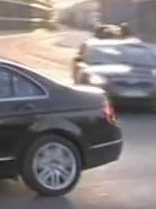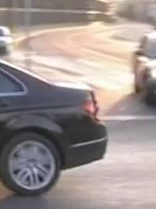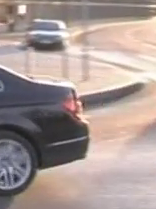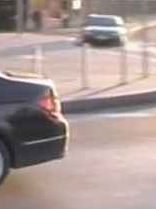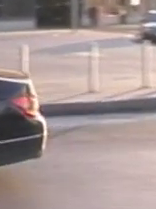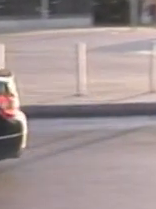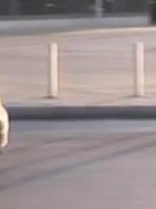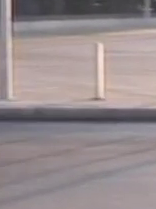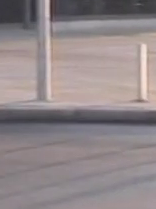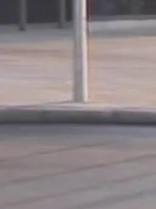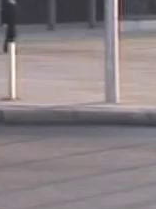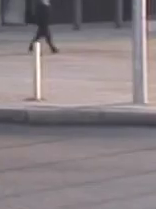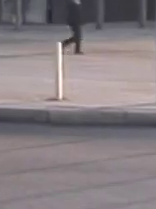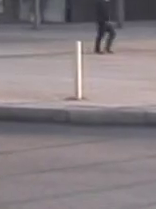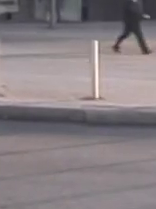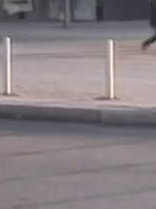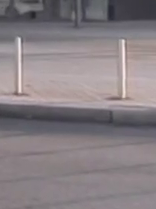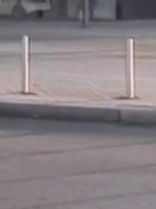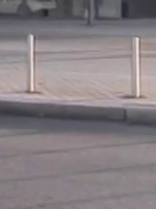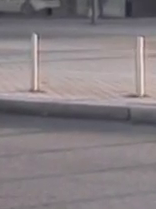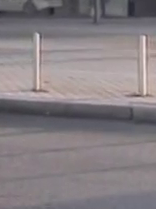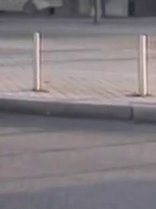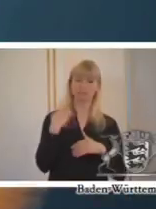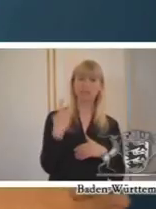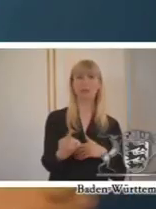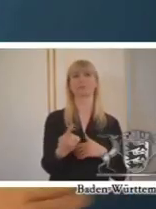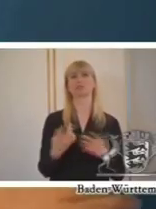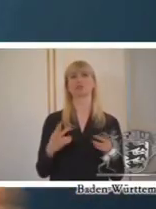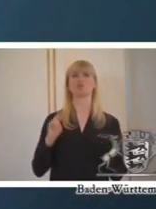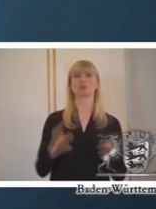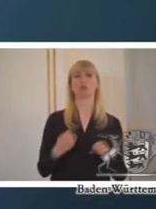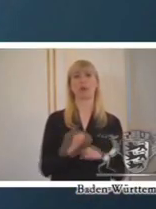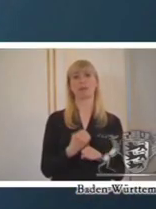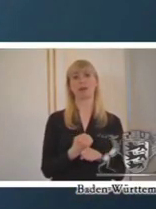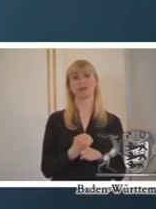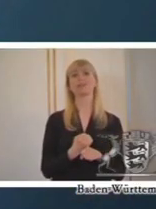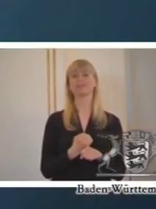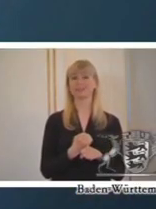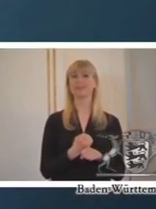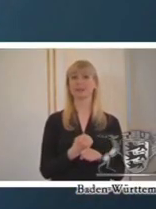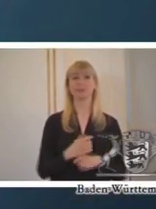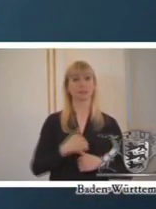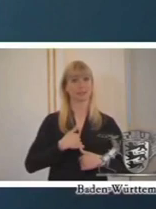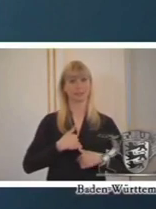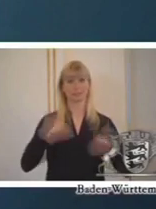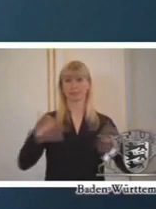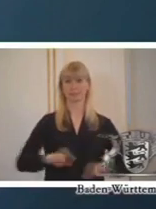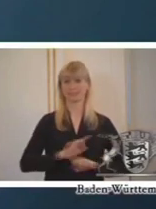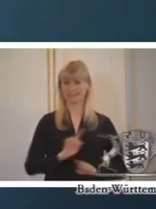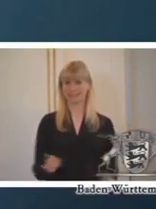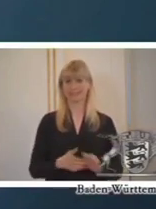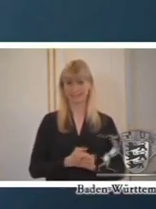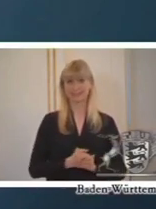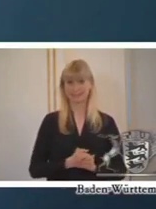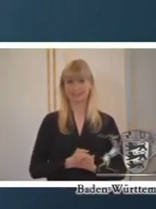versetzt oder wie auch immer, haben Kurzarbeit angemeldet. Das sehen wir ja bei großen Betrieben hier in Baden-Württemberg. Das ging also